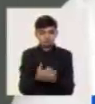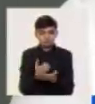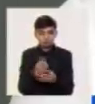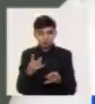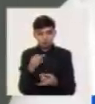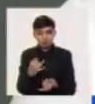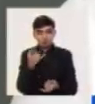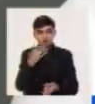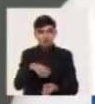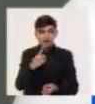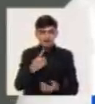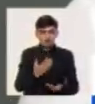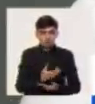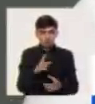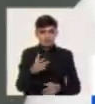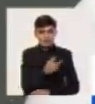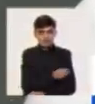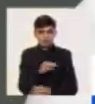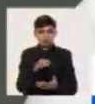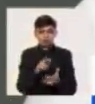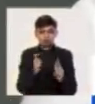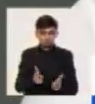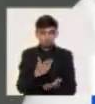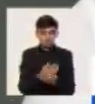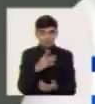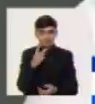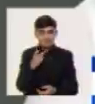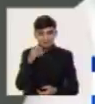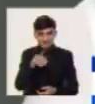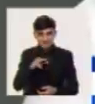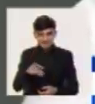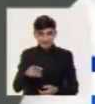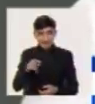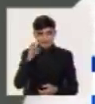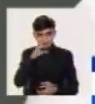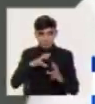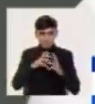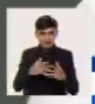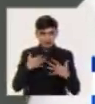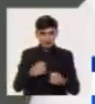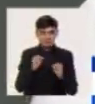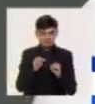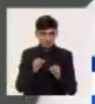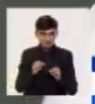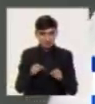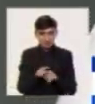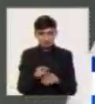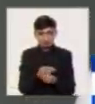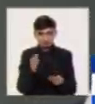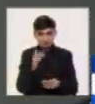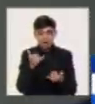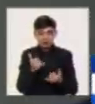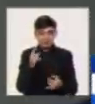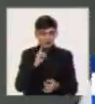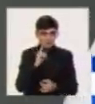Қазірдің өзінде 41 тұрғын вакцина салдыруға келісіп отыр. Ал 200 мың теңгені дүниежүзілік денсаулық сақтау ұйымы төлейді. Әзірге